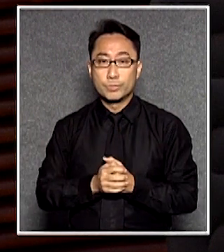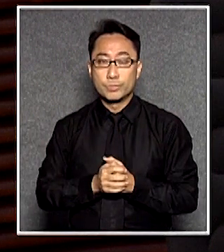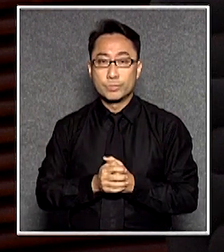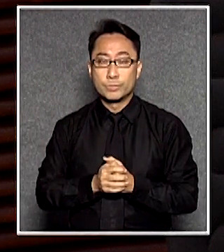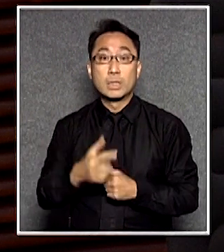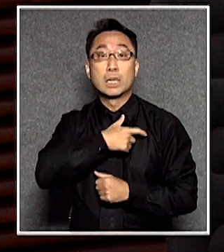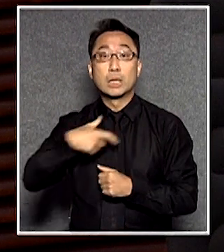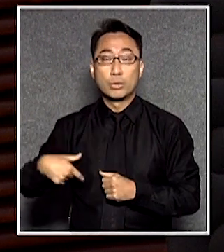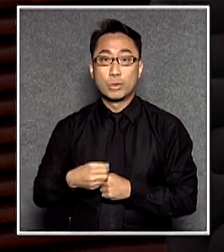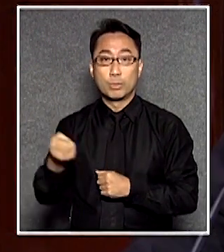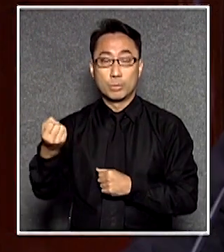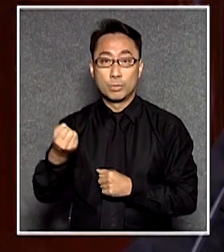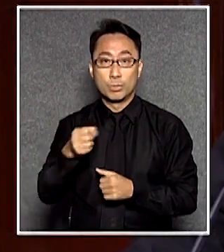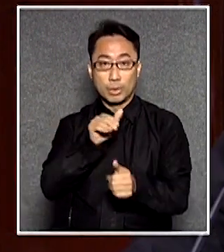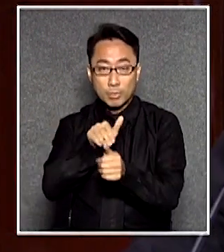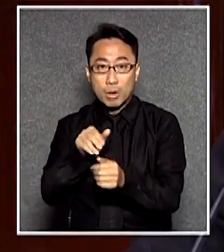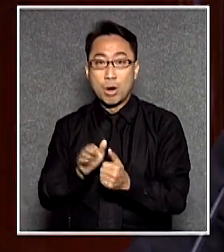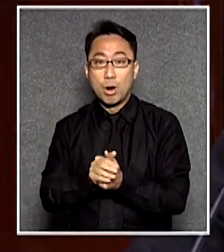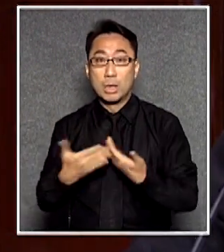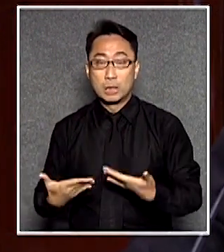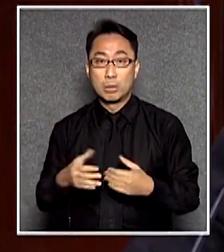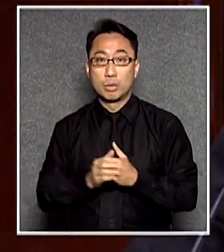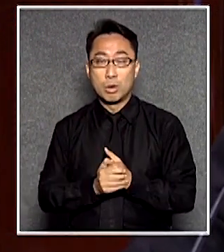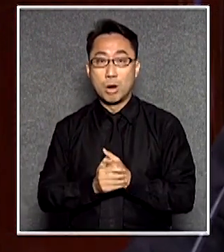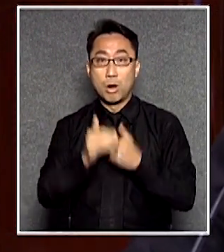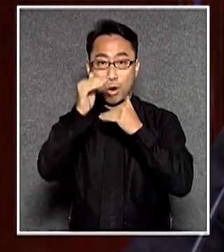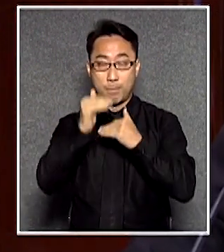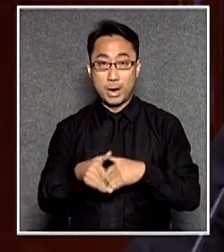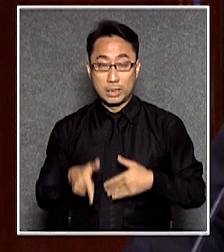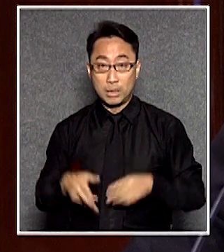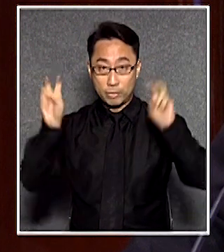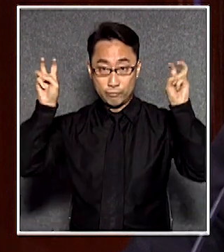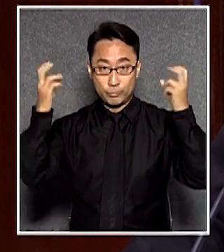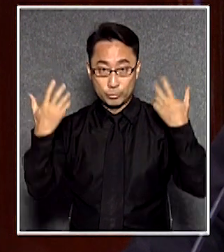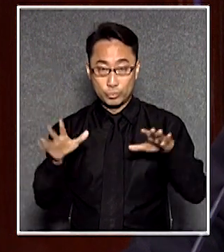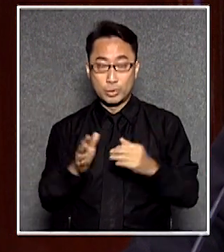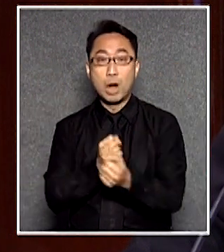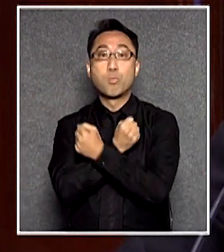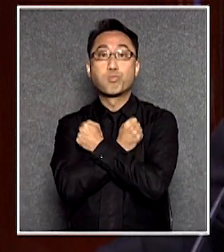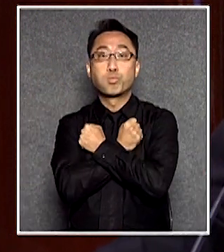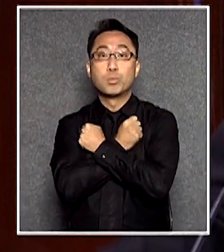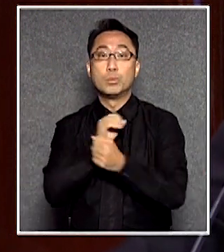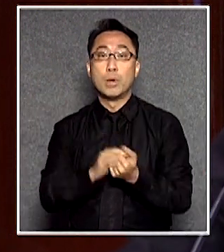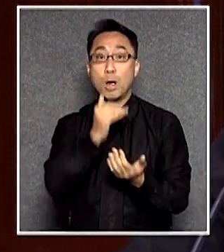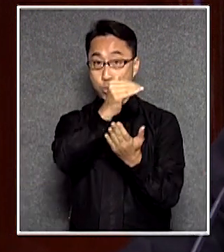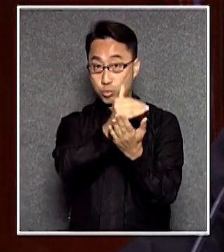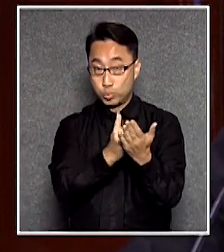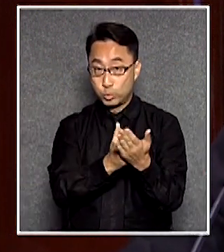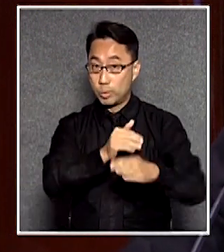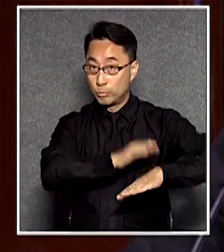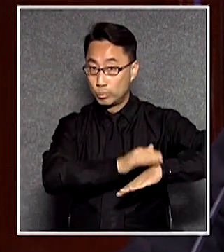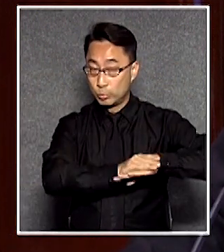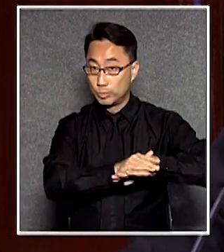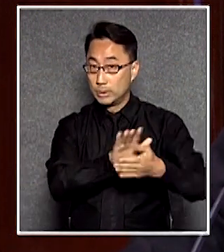经获得通知，我决定本会在处理完这一项议案之后呢，就休會，議程上餘下的事